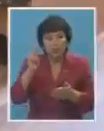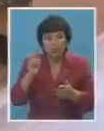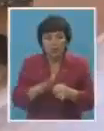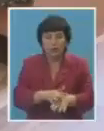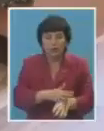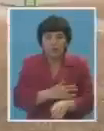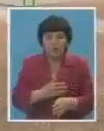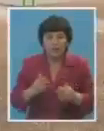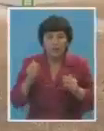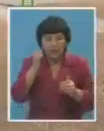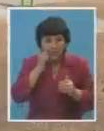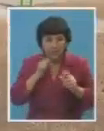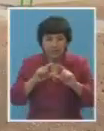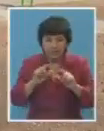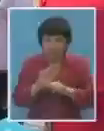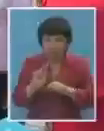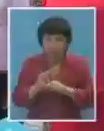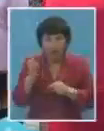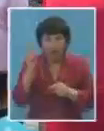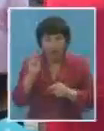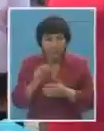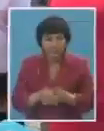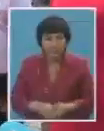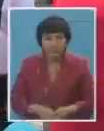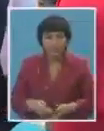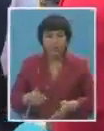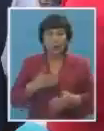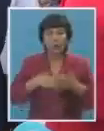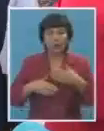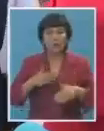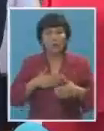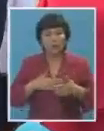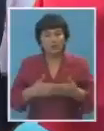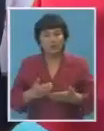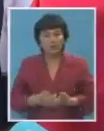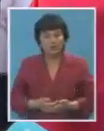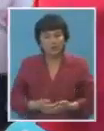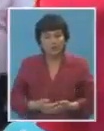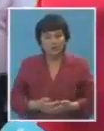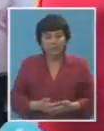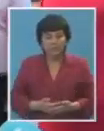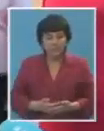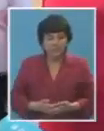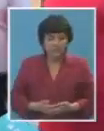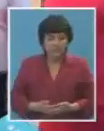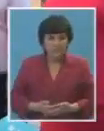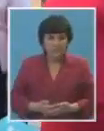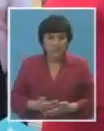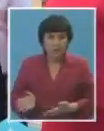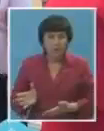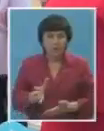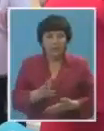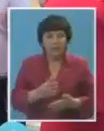бойы ескі ғимаратта білім алған. Өте қуаныштымыз. Сіздерге құтты болсын. 20 жылдық ауылымызға, елімізге,